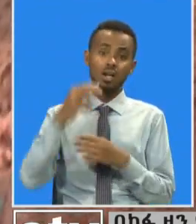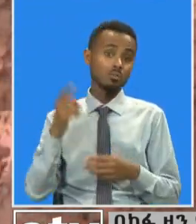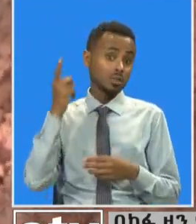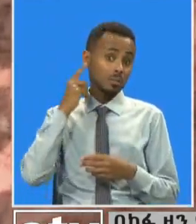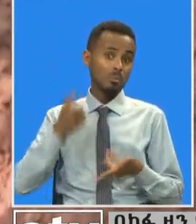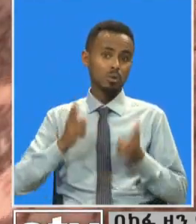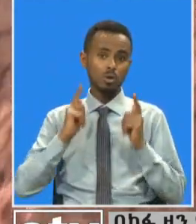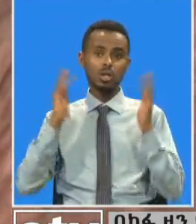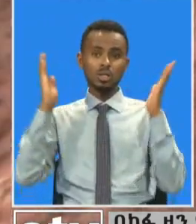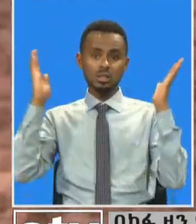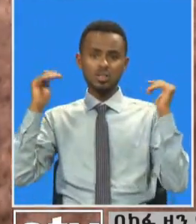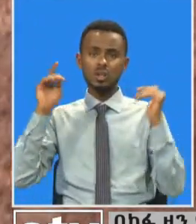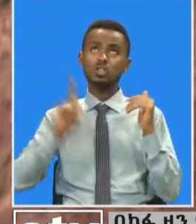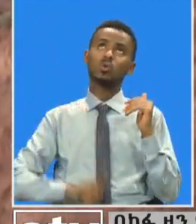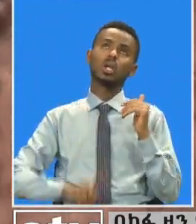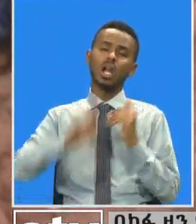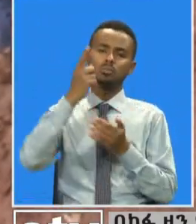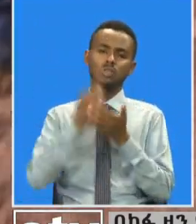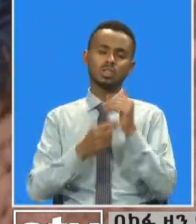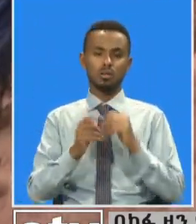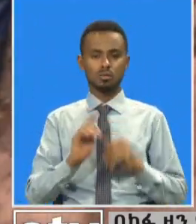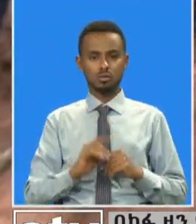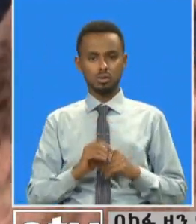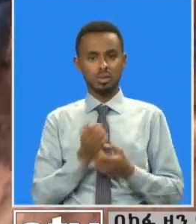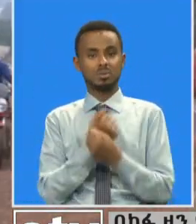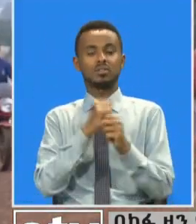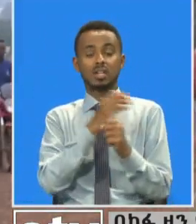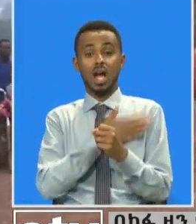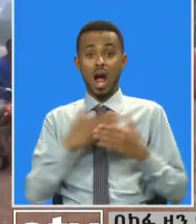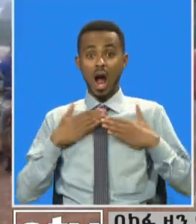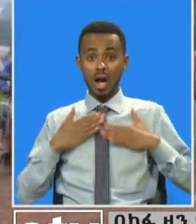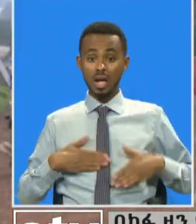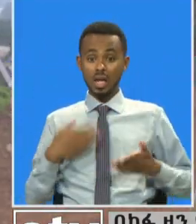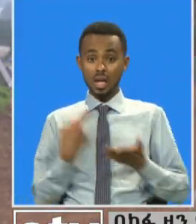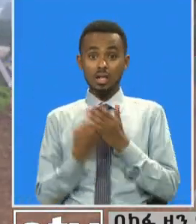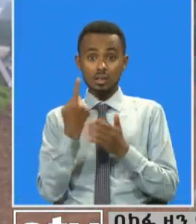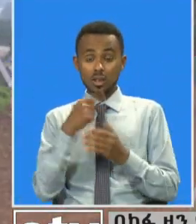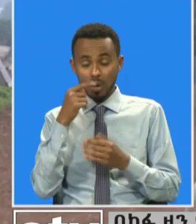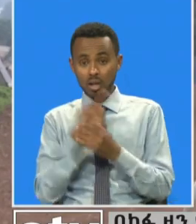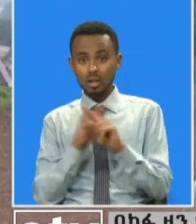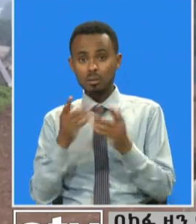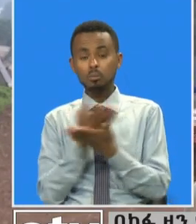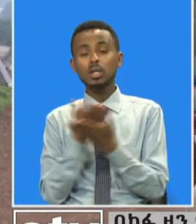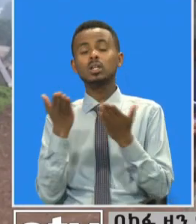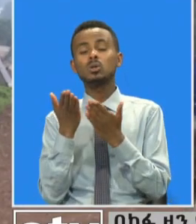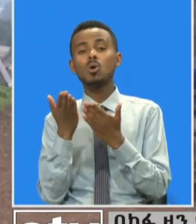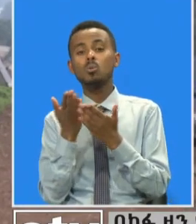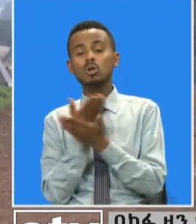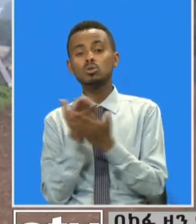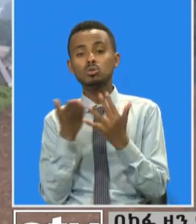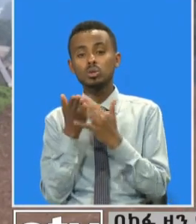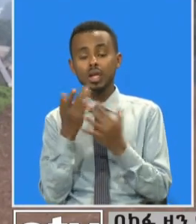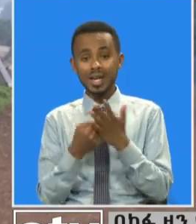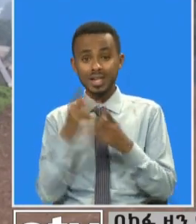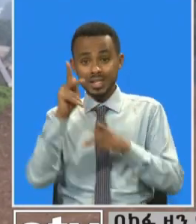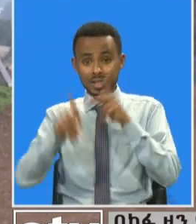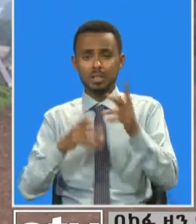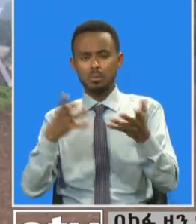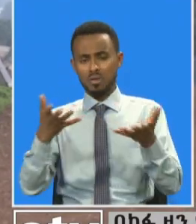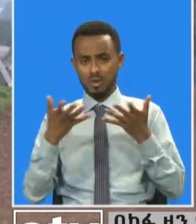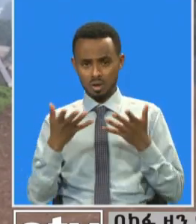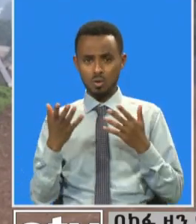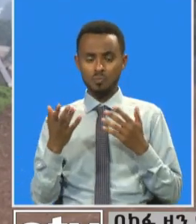ቢኖር ተስፋችን ወደ ላይ ብቻ ነው የመፍትሄ አካል። ይህን ሲባል ግን በየትኛው መልኩ ይህ ህዝብ የሚፈልገው ህዝብ